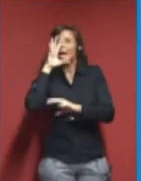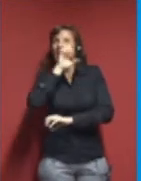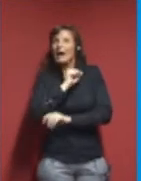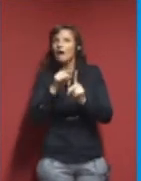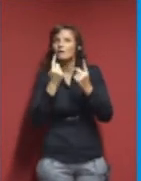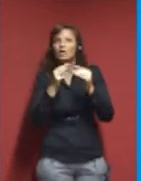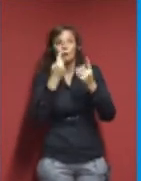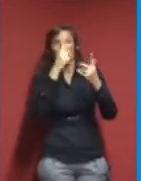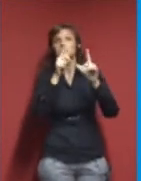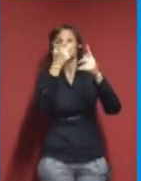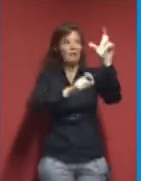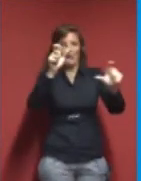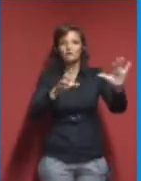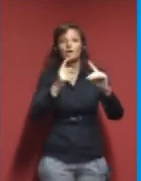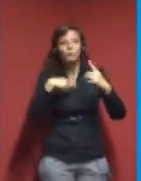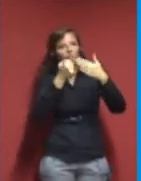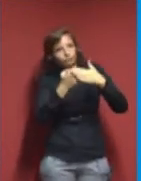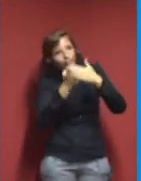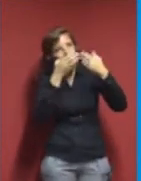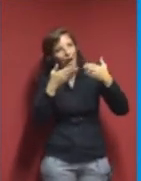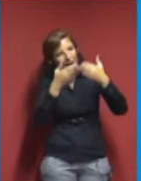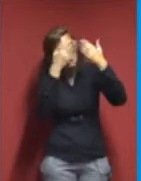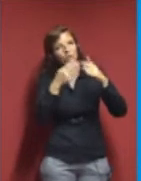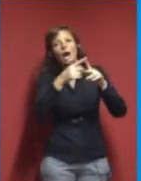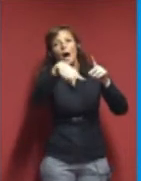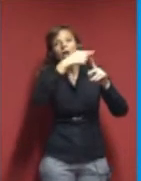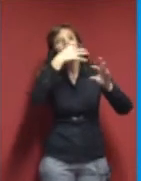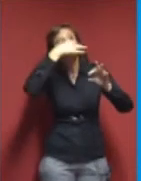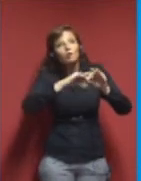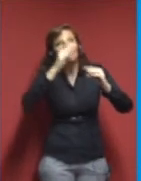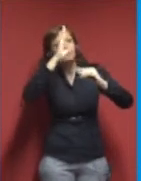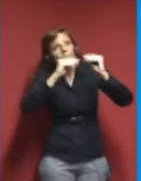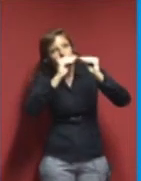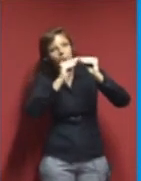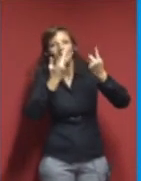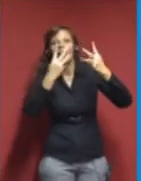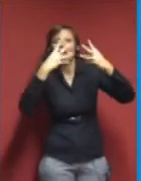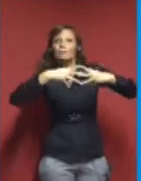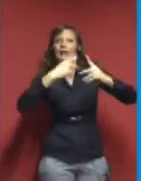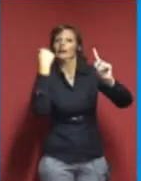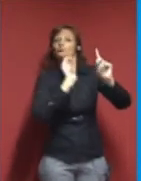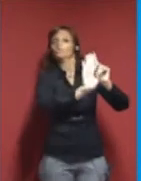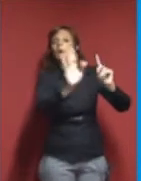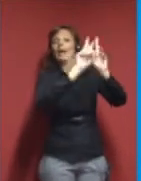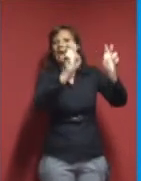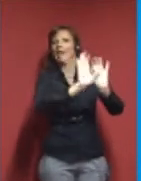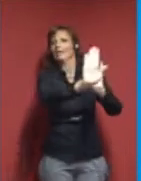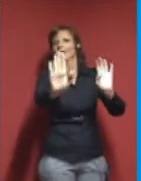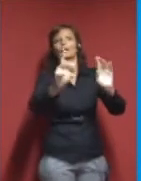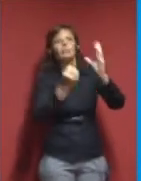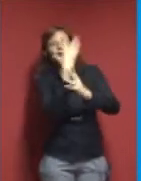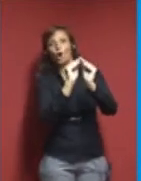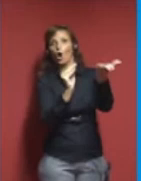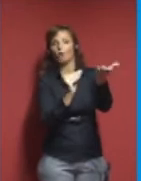persone a realizzare le loro apparecchiature elettriche. Noi siamo circondati da